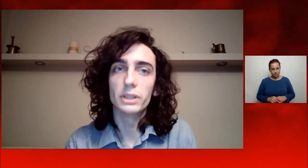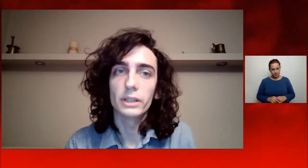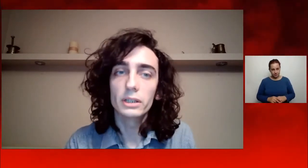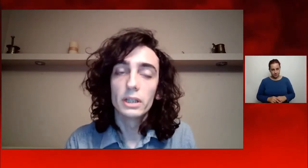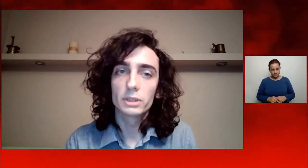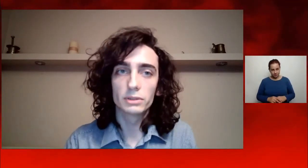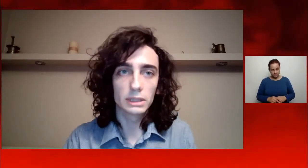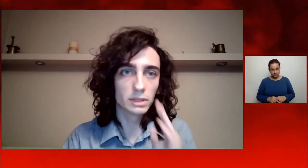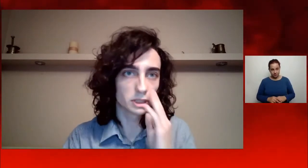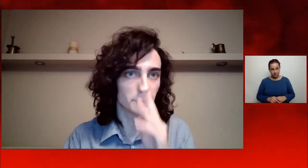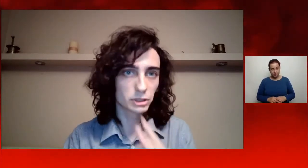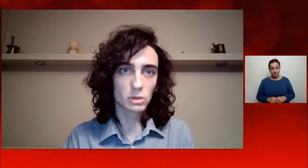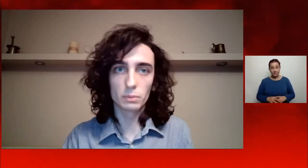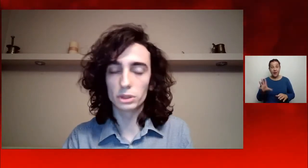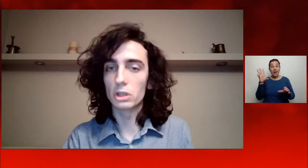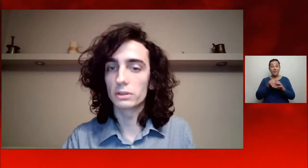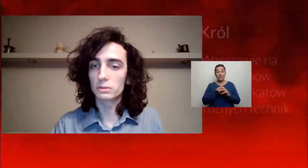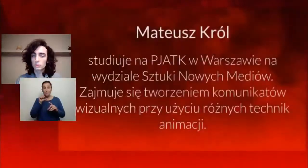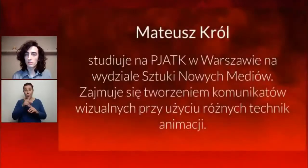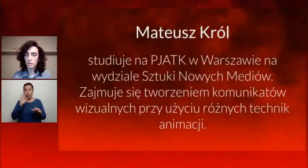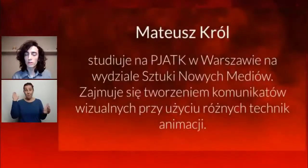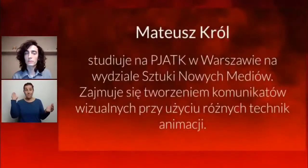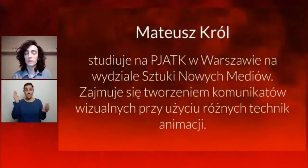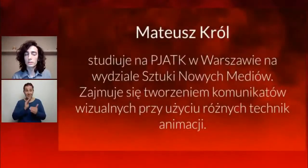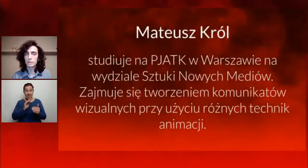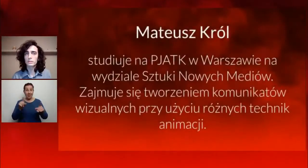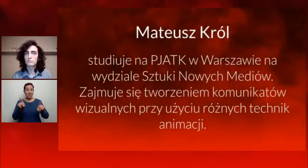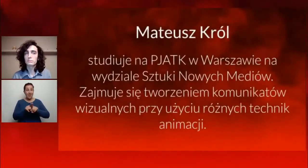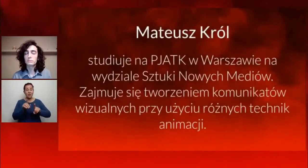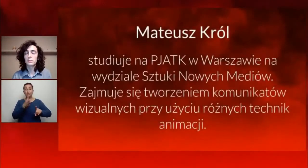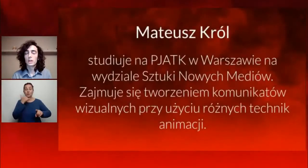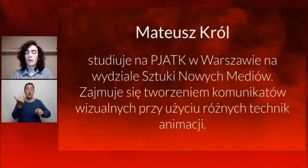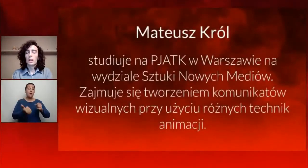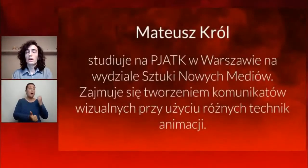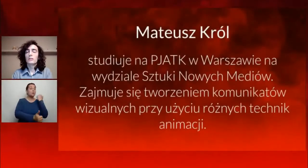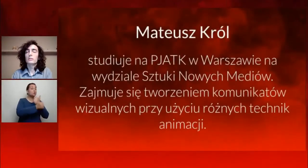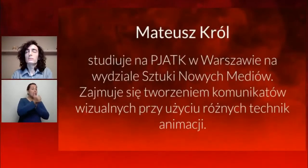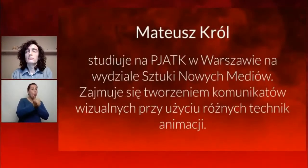tego jest mniej. Przede wszystkim też nie ma ciągu przyczynowo-skutkowego jak w innych